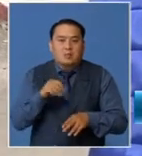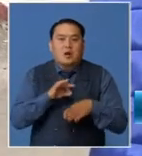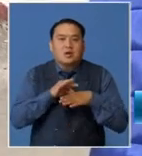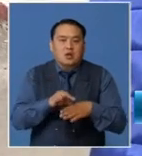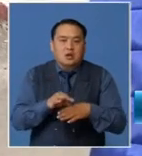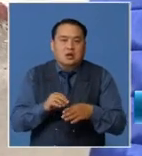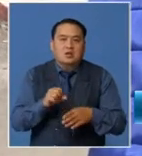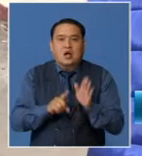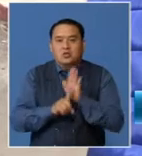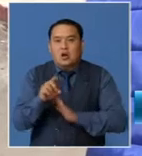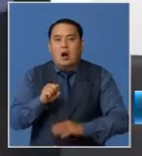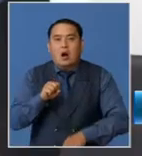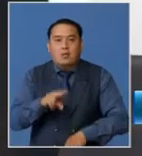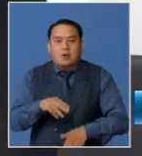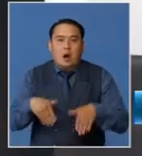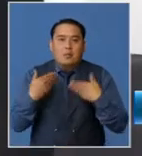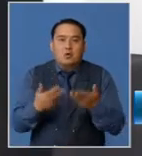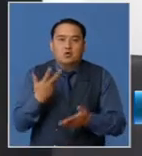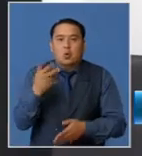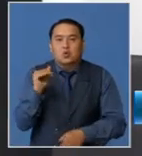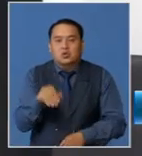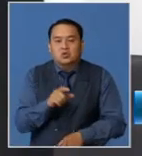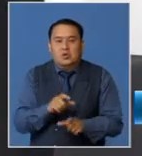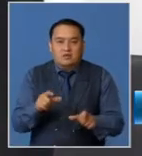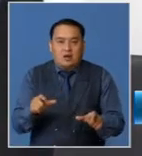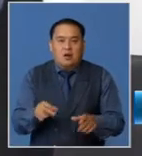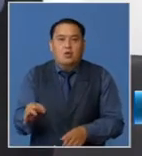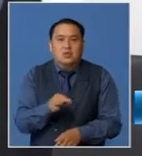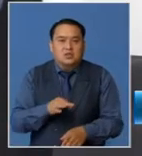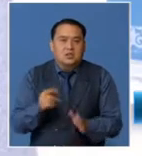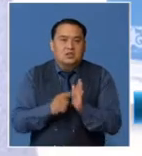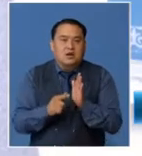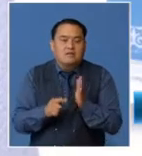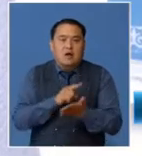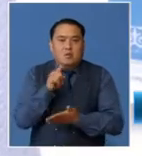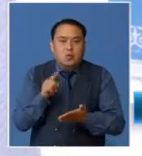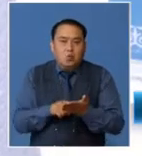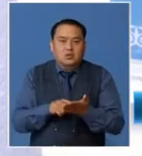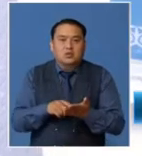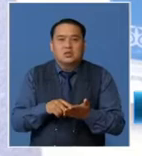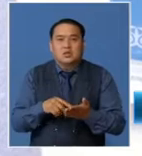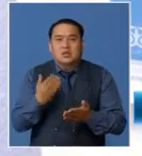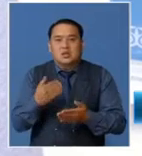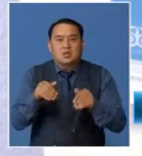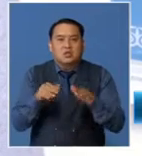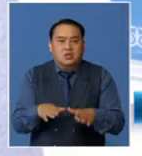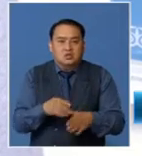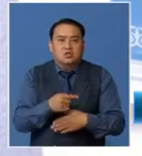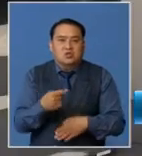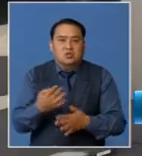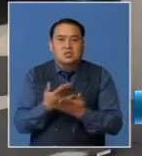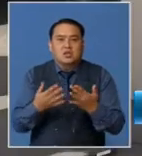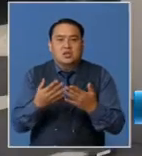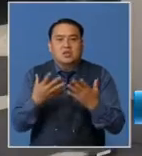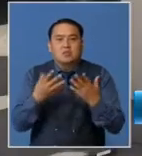в начале апреля этого года, обратилось около 3000 жителей области. Вопросы 70% из них решились буквально в